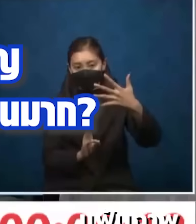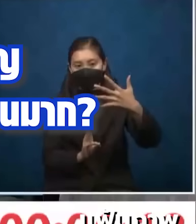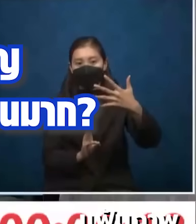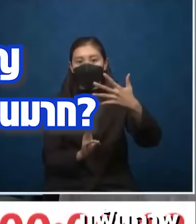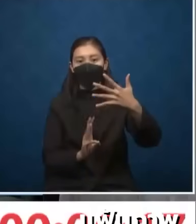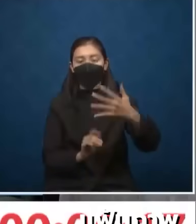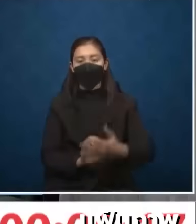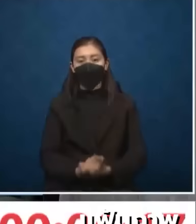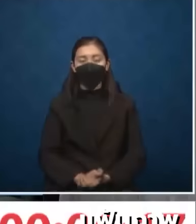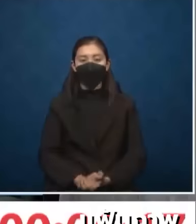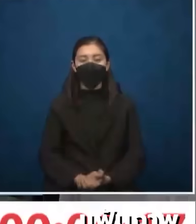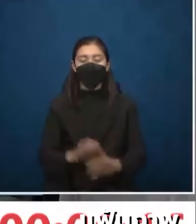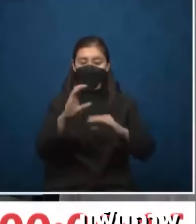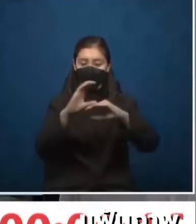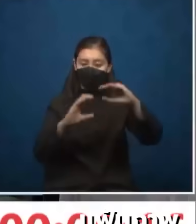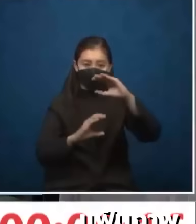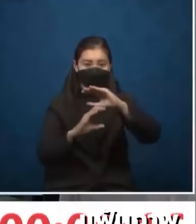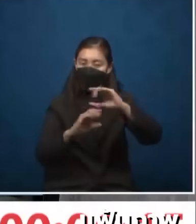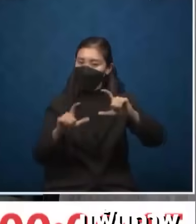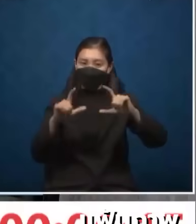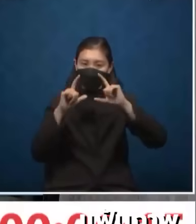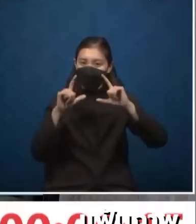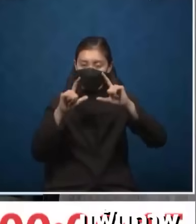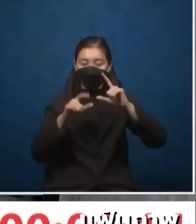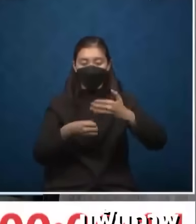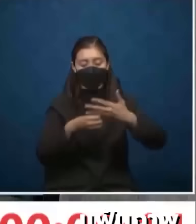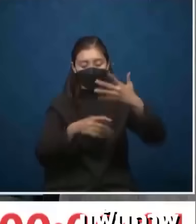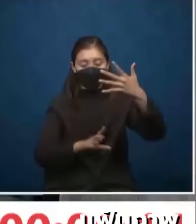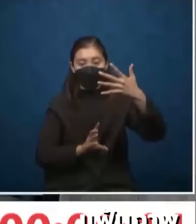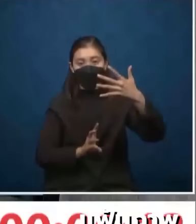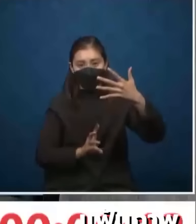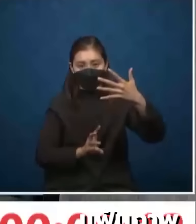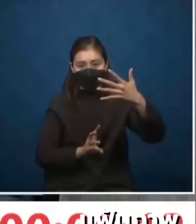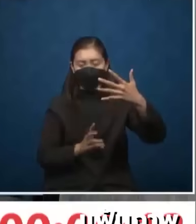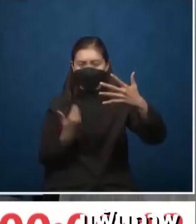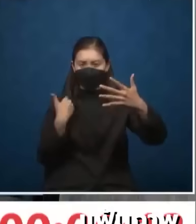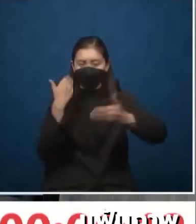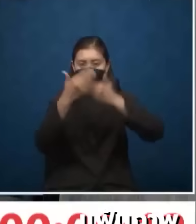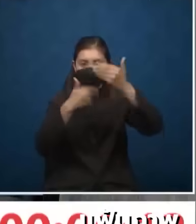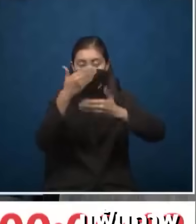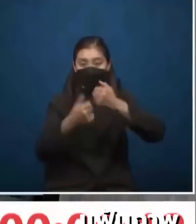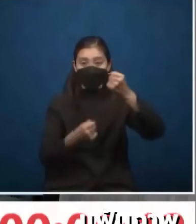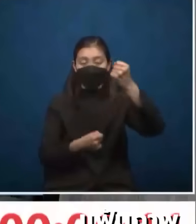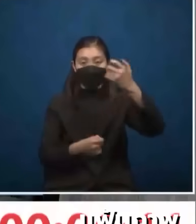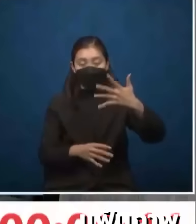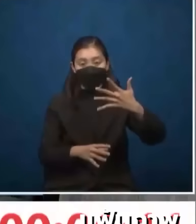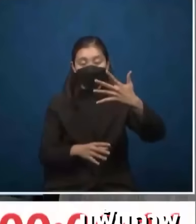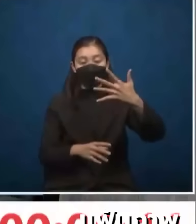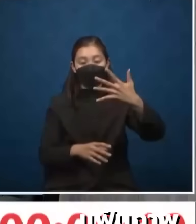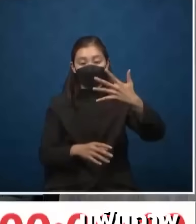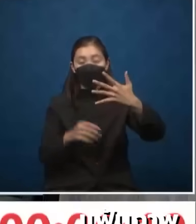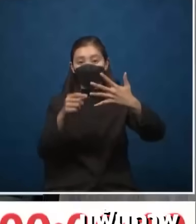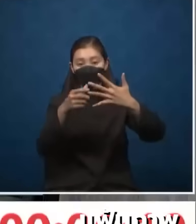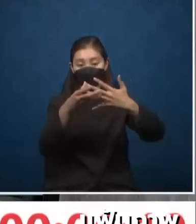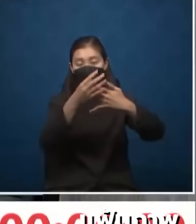นวนมากการที่คนซึ่งจะมาเป็นนายกแล้วประกาศแบบนี้โดยอาจจะยังไม่มีวิธีคิดที่ชัดเ